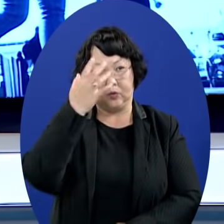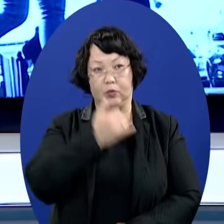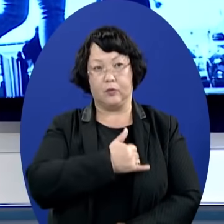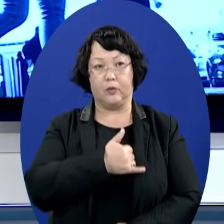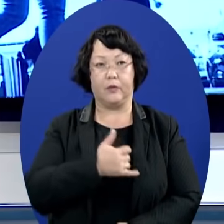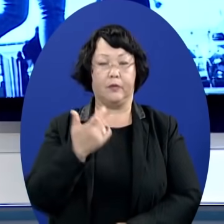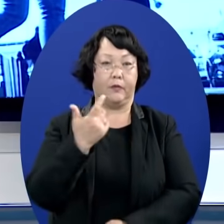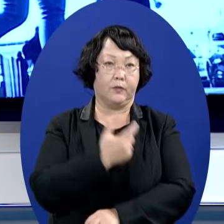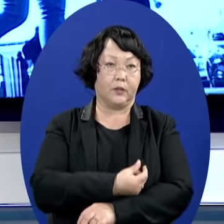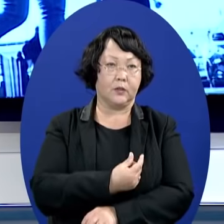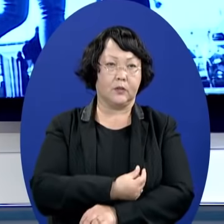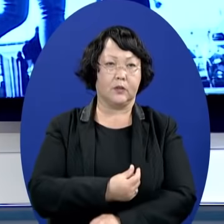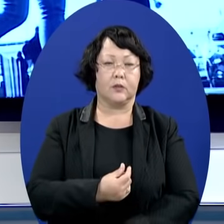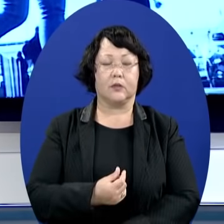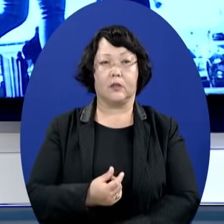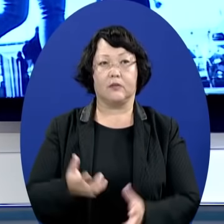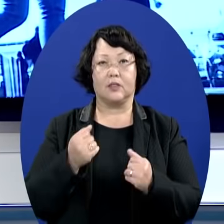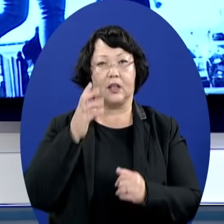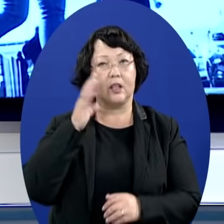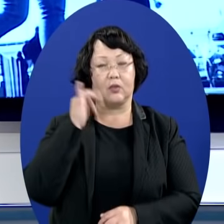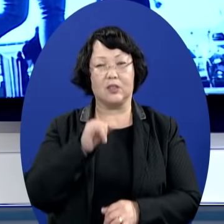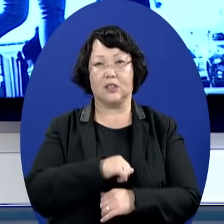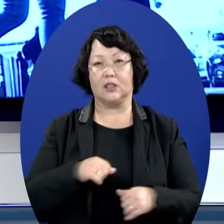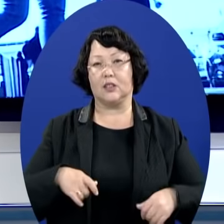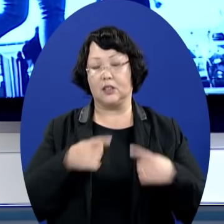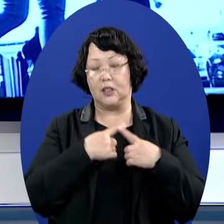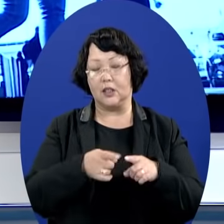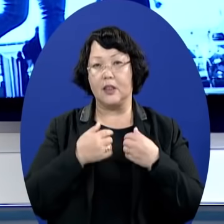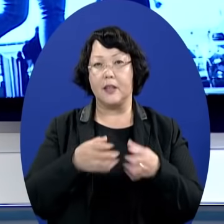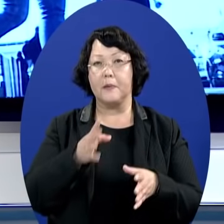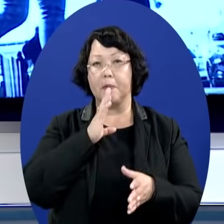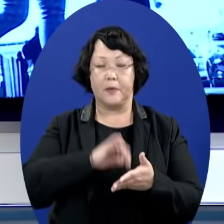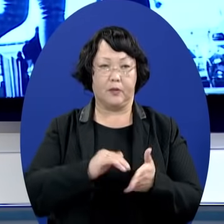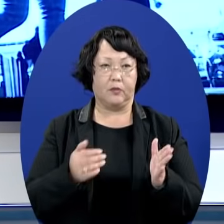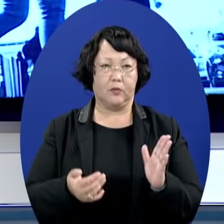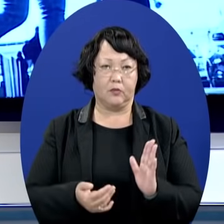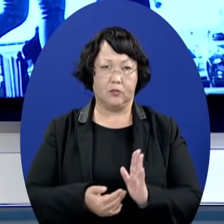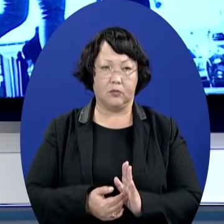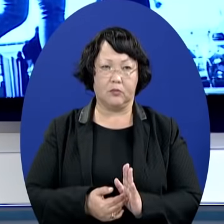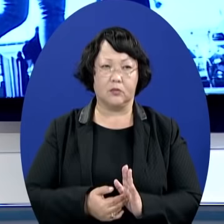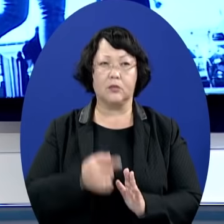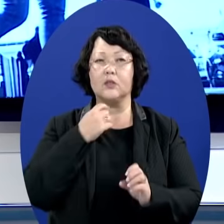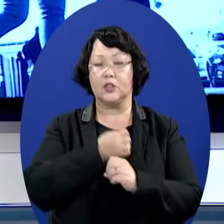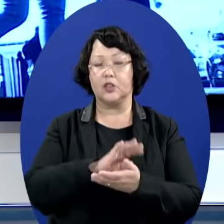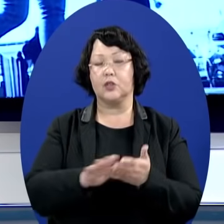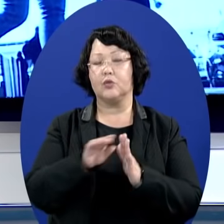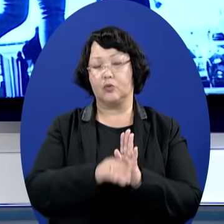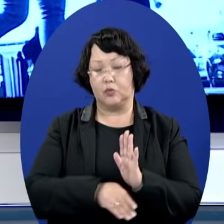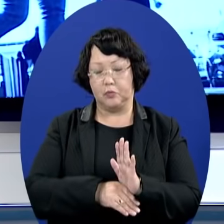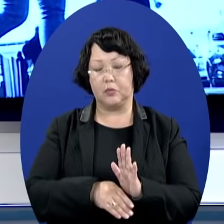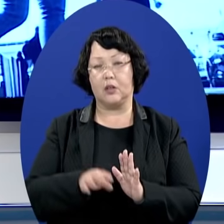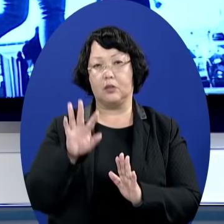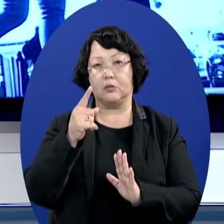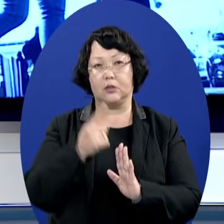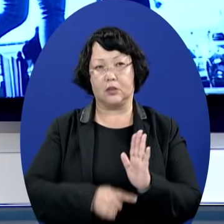вакцины бүрэн тунд хамрагдсан гадаадын иргэдэд хилээ нээхээр төлөвлөж байгаагаа зарлалаа. За гэхдээ энэ шин журмыг ирэх одоо